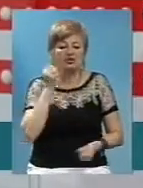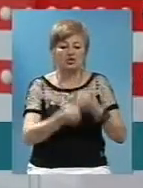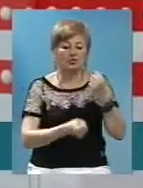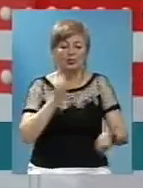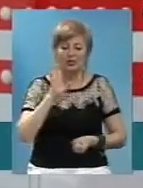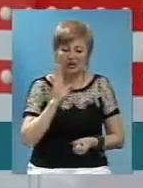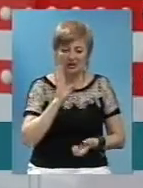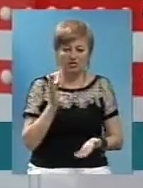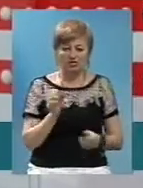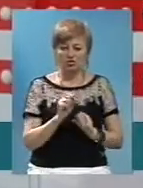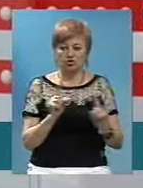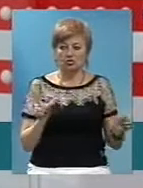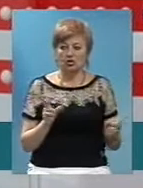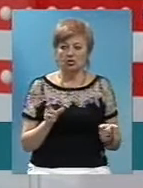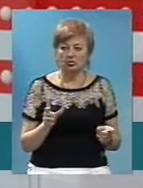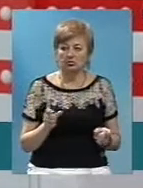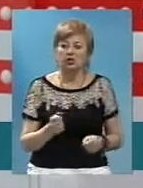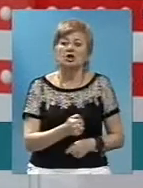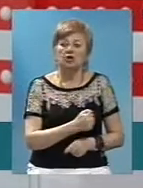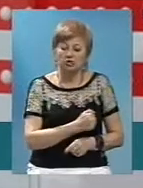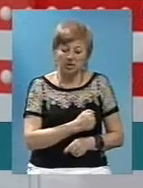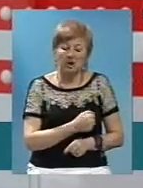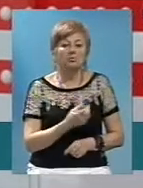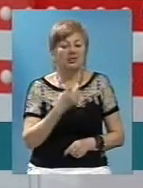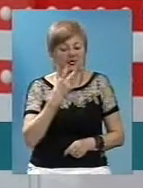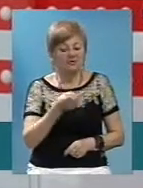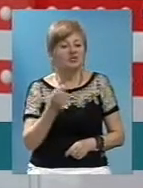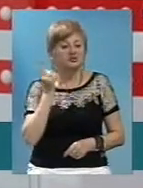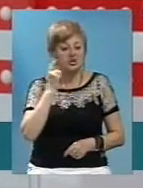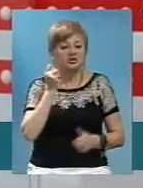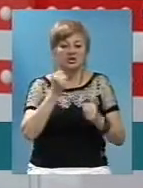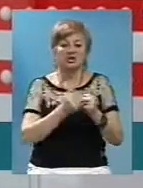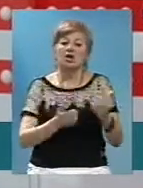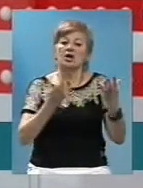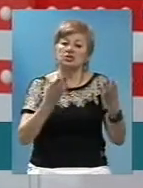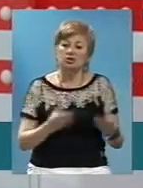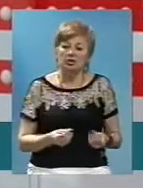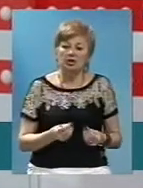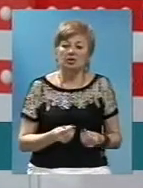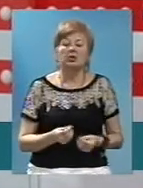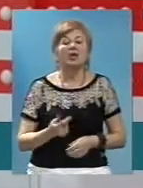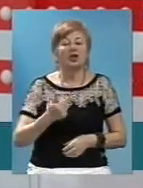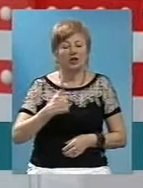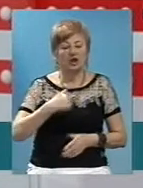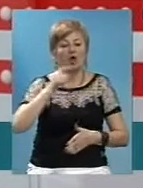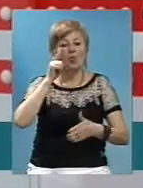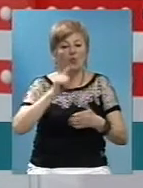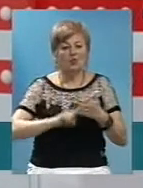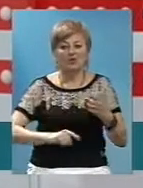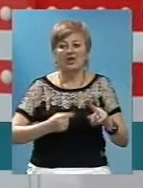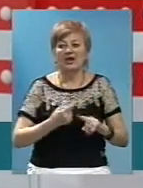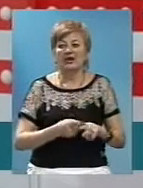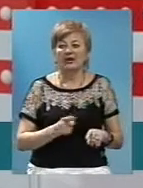дівчат, знімаються на відео. На жаль, ми це чуємо кожного дня. Я впевнений, що це виникає не